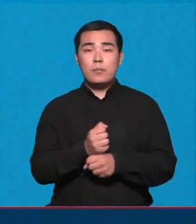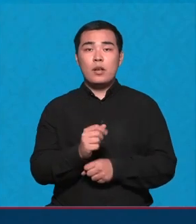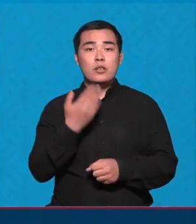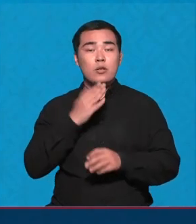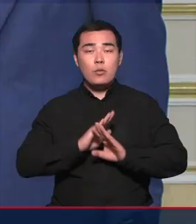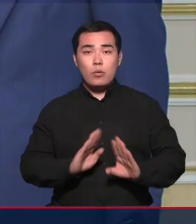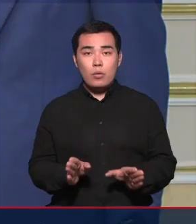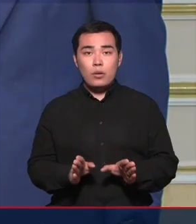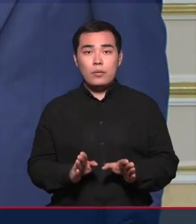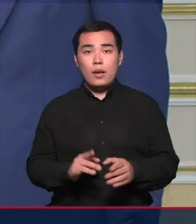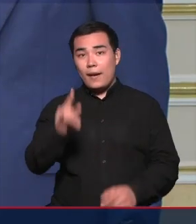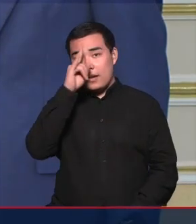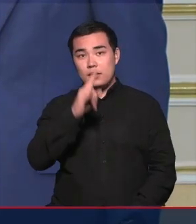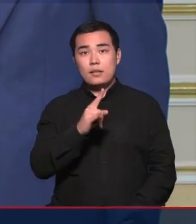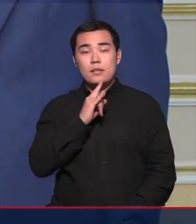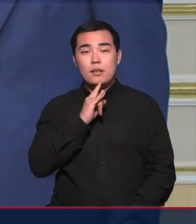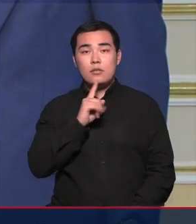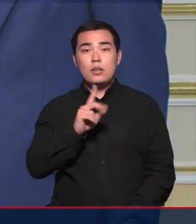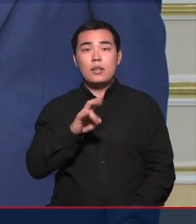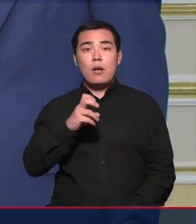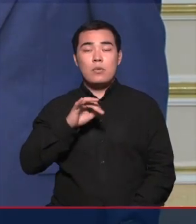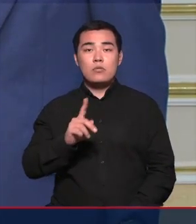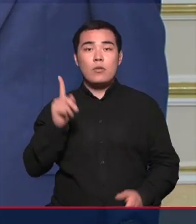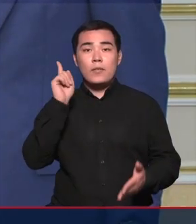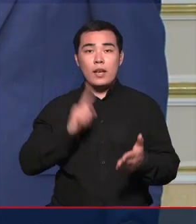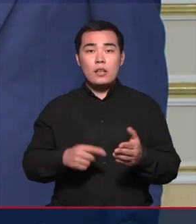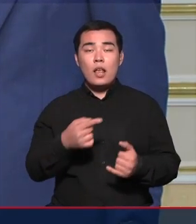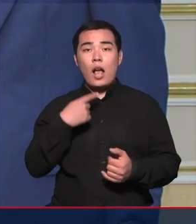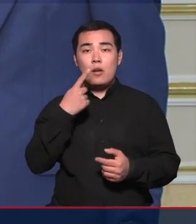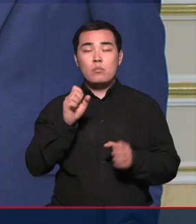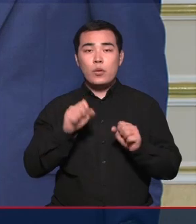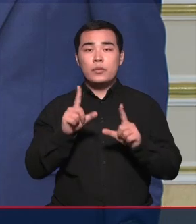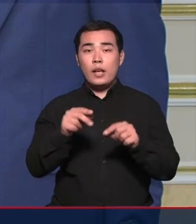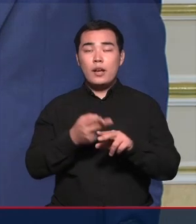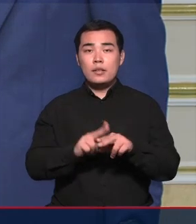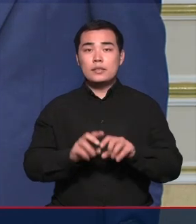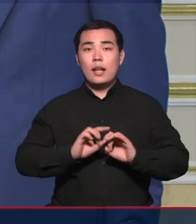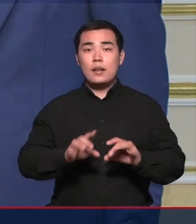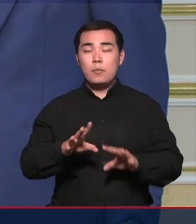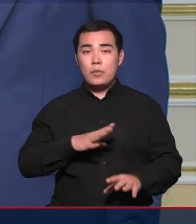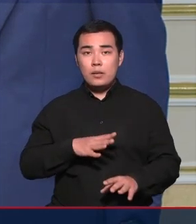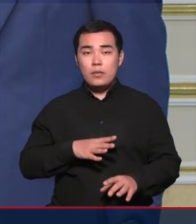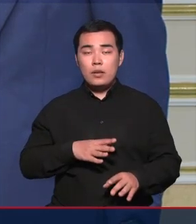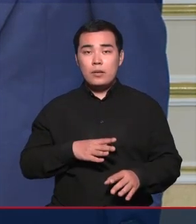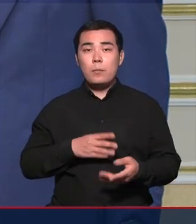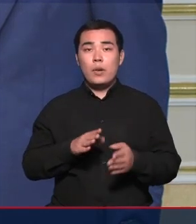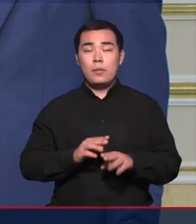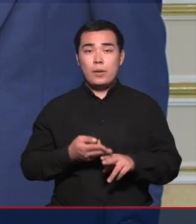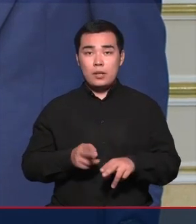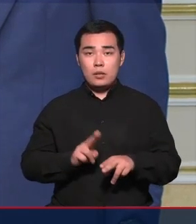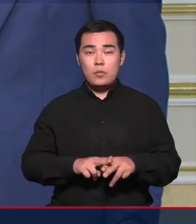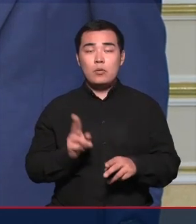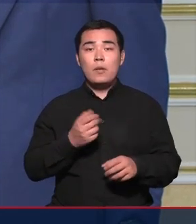емес. Қазақта намысқа шапсаң, алысқа шабасың деген сөз бар. Сондықтан